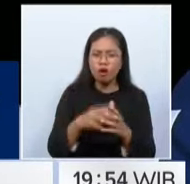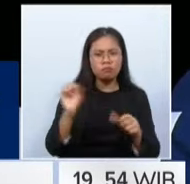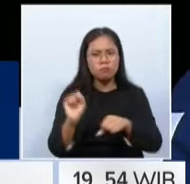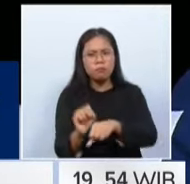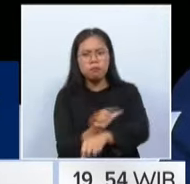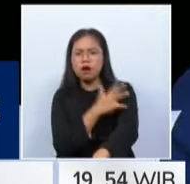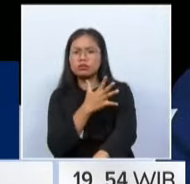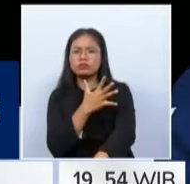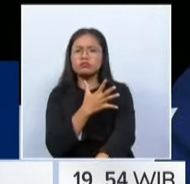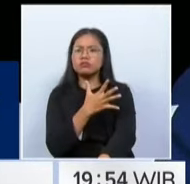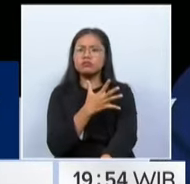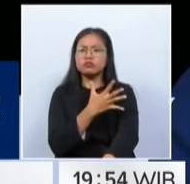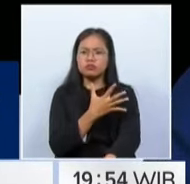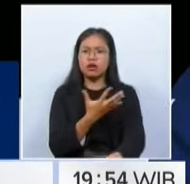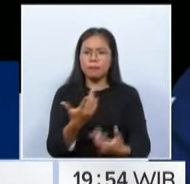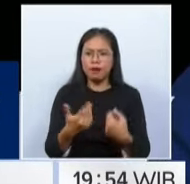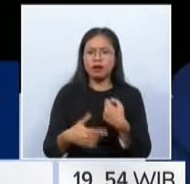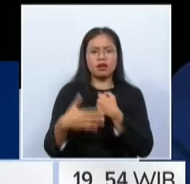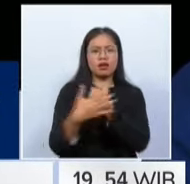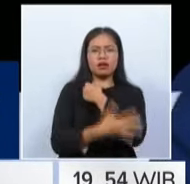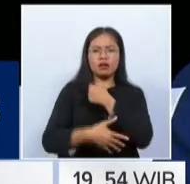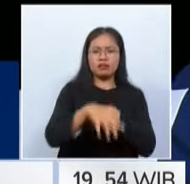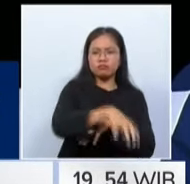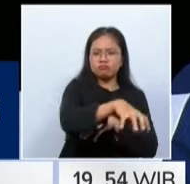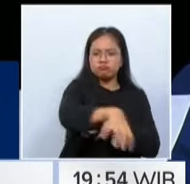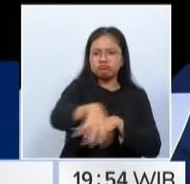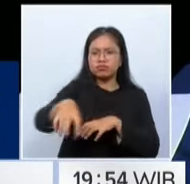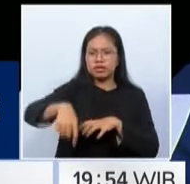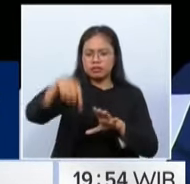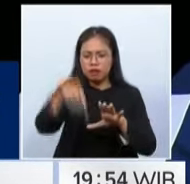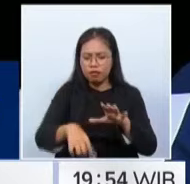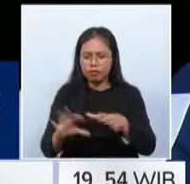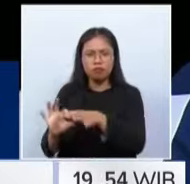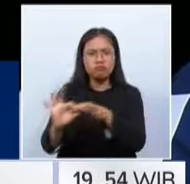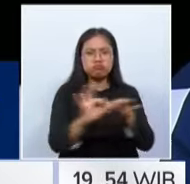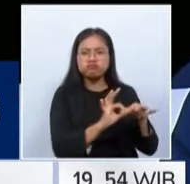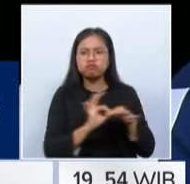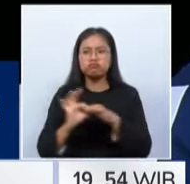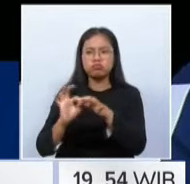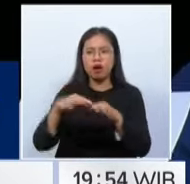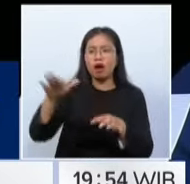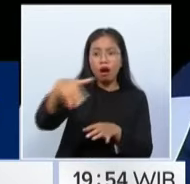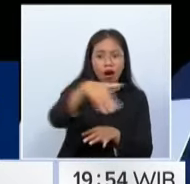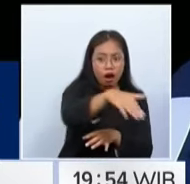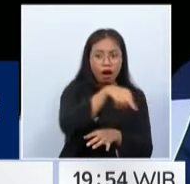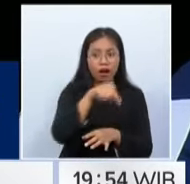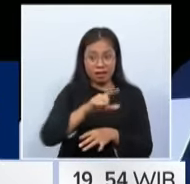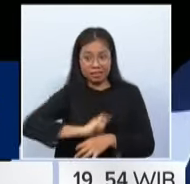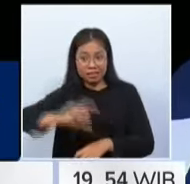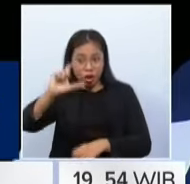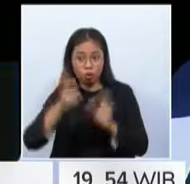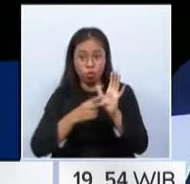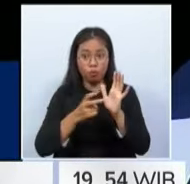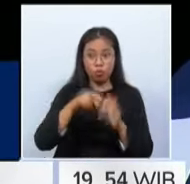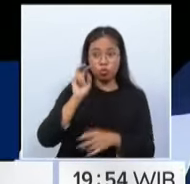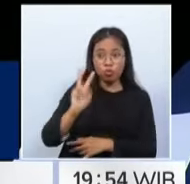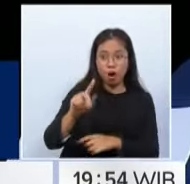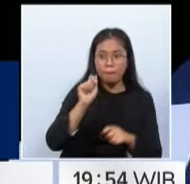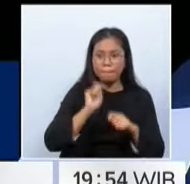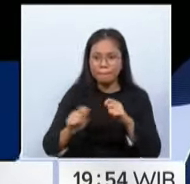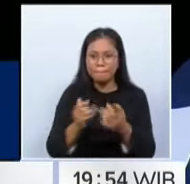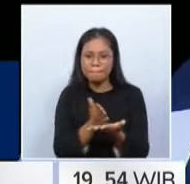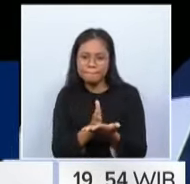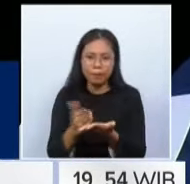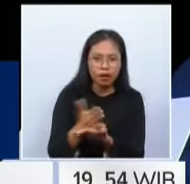Selatan Selatan pertanyaannya Apa strategi paslon untuk menyusun peta jalan yang lebih